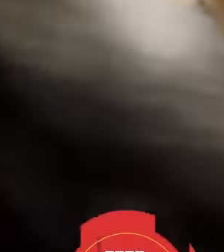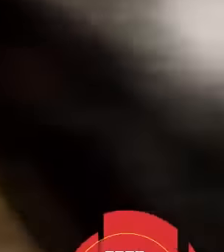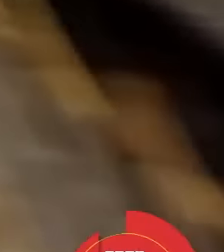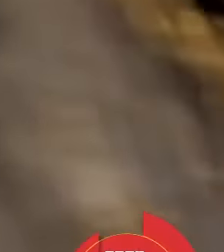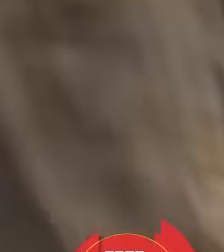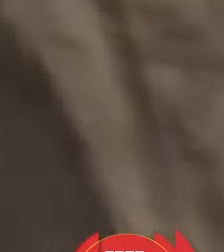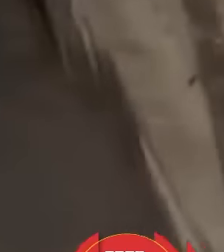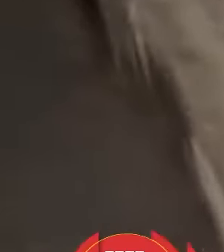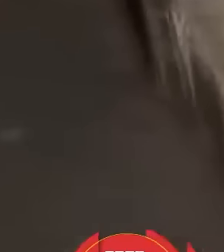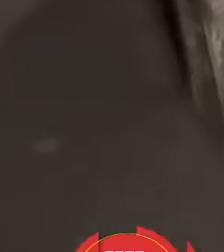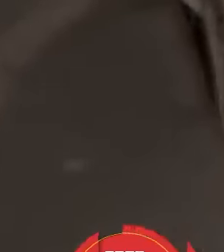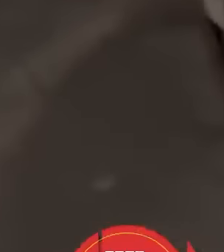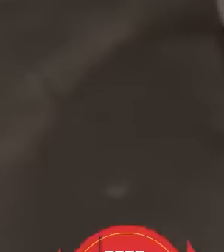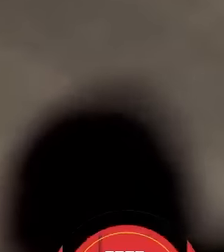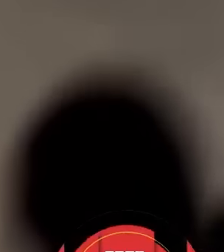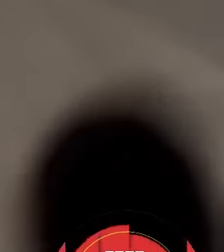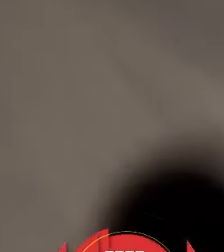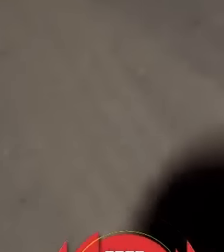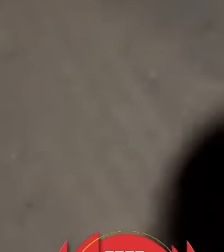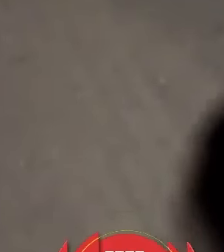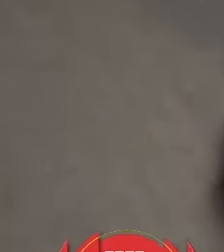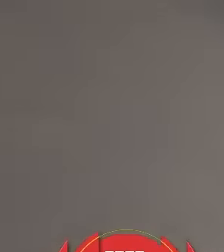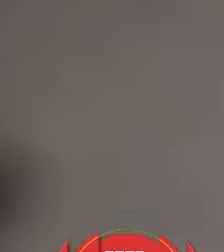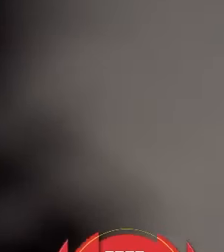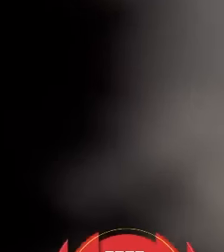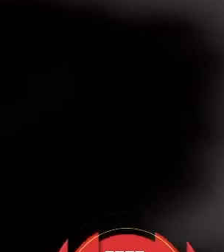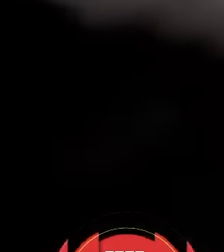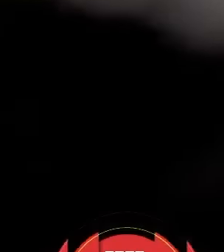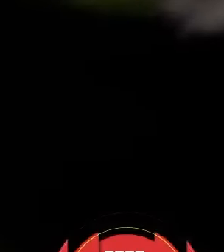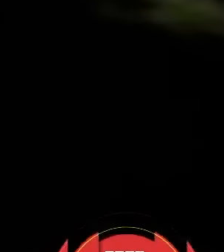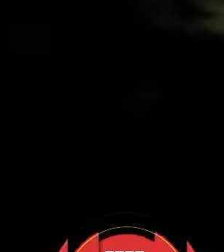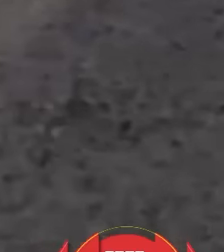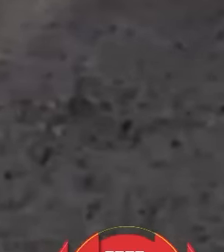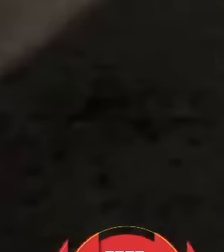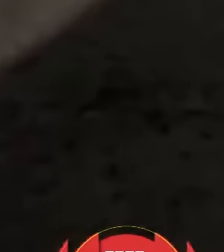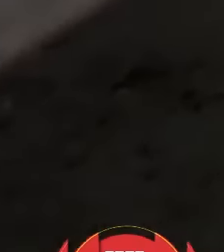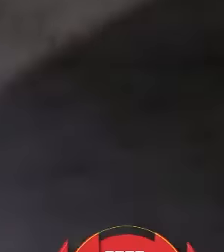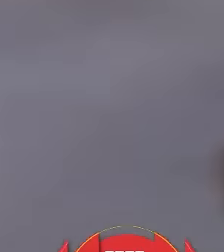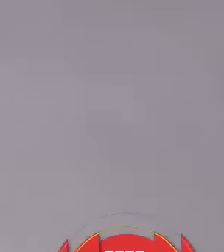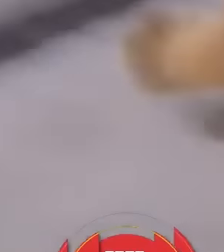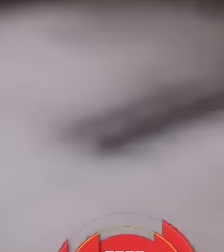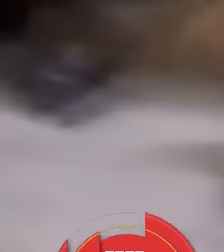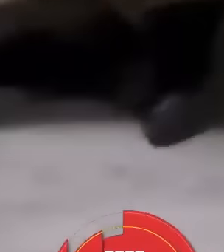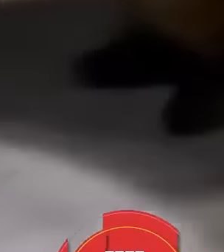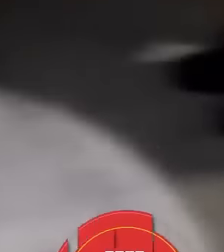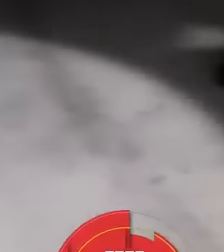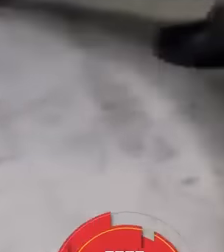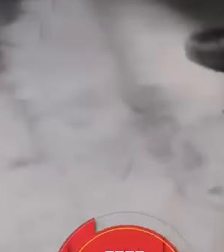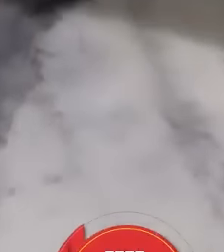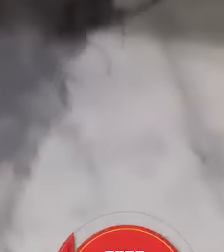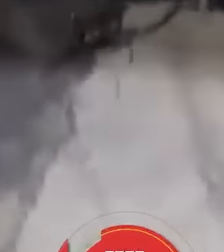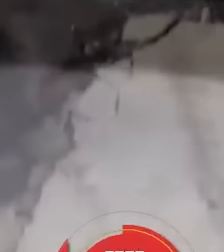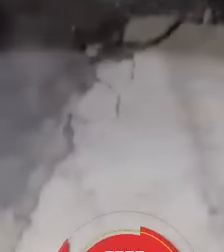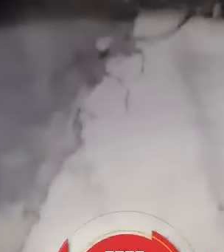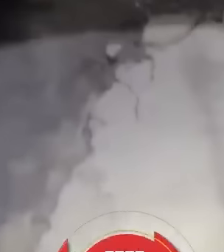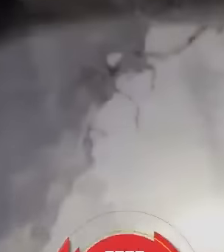เนี่ยผู้สื่อข่าวที่ไปทำข่าวนี้ก็ยืนอยู่นิ่งๆเพราะก็ไม่คิดว่ามันน่าจะเชื่องมันไม่น่าจะทำร้ายหรอกมันก็มากัดขาเล่นนะจนกระทั่